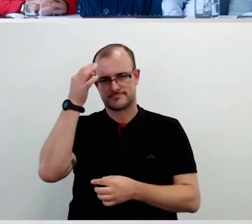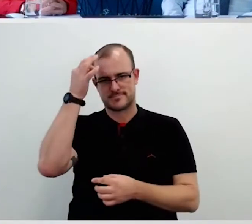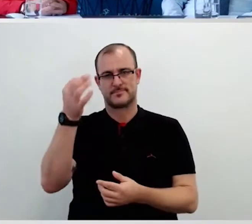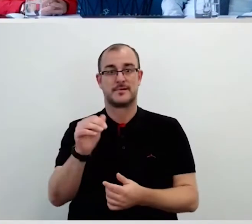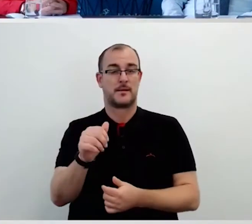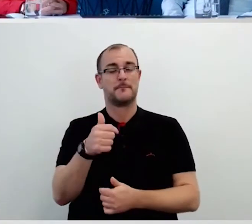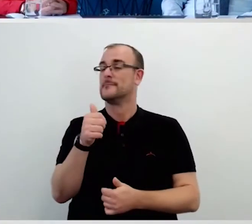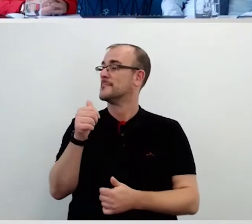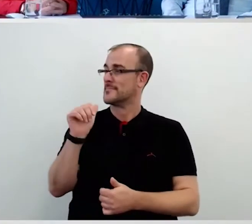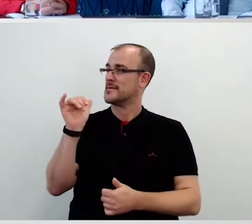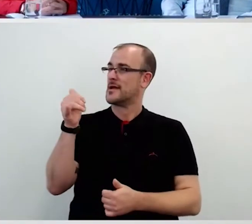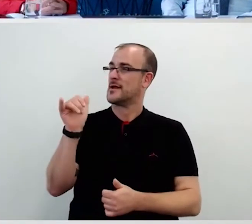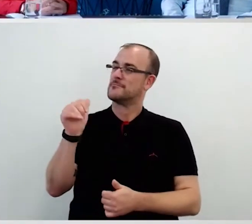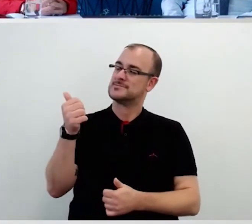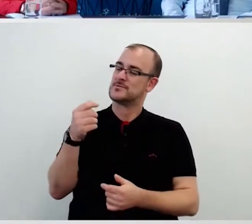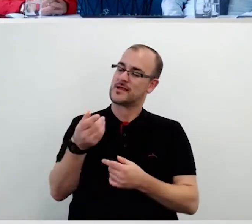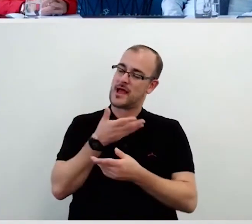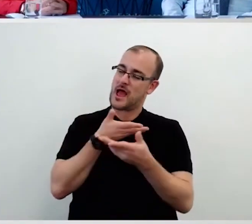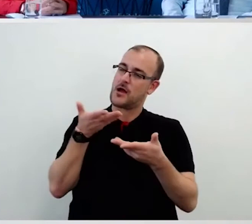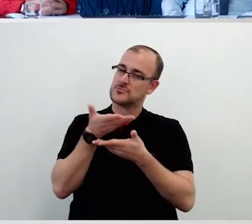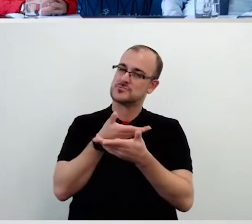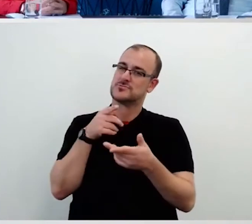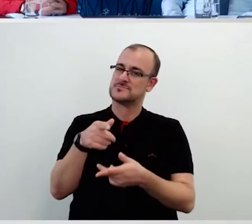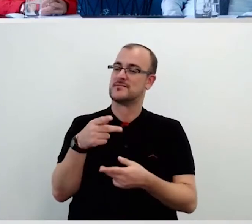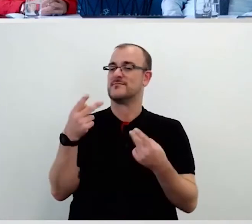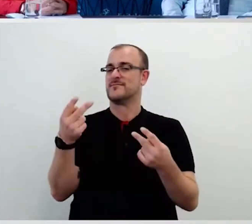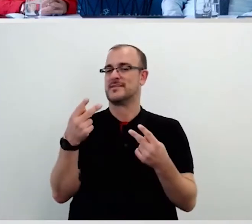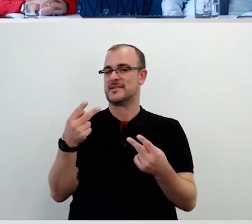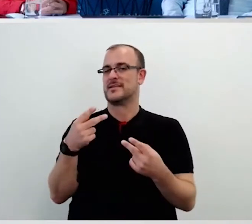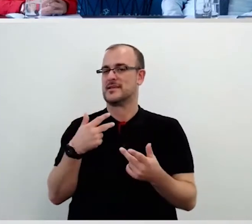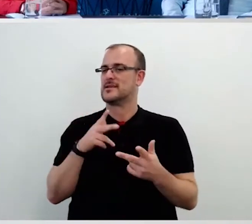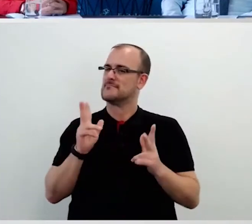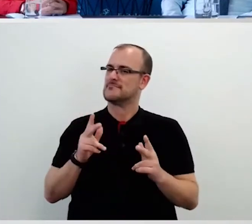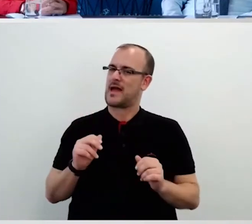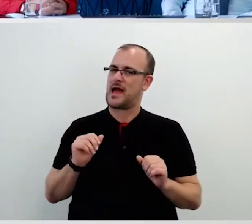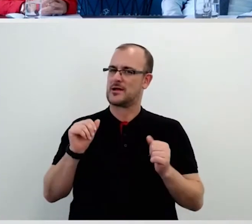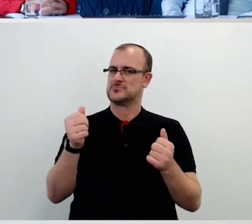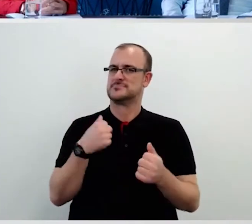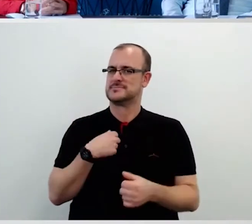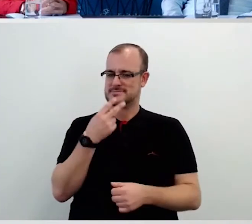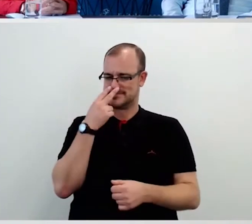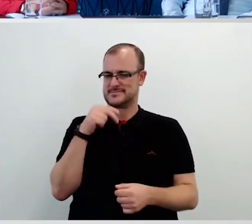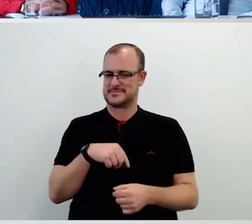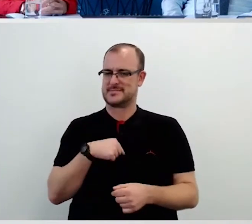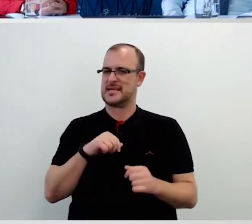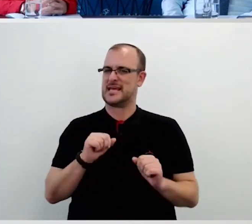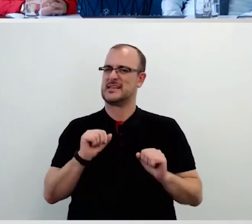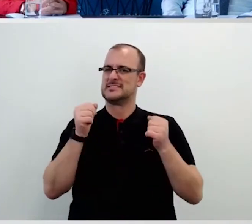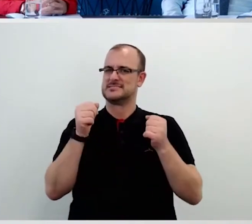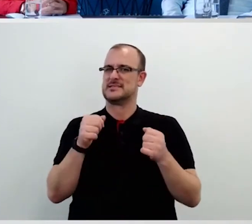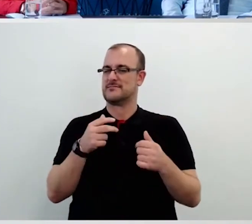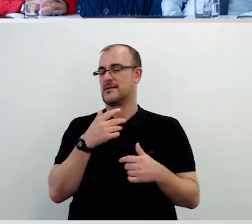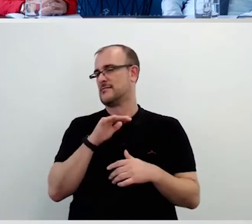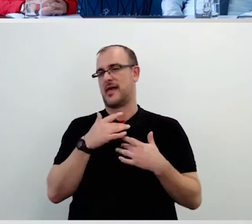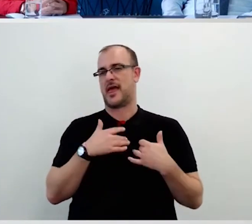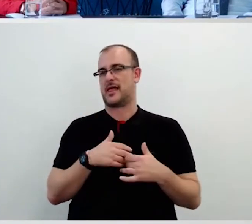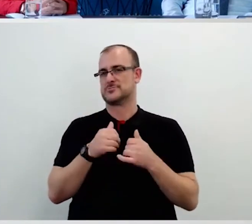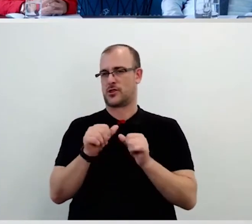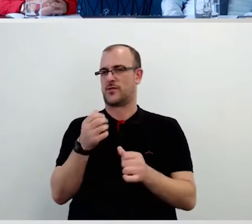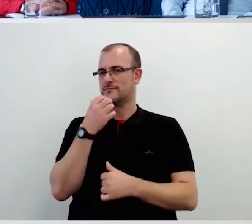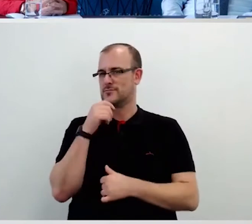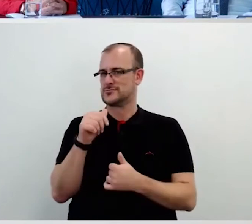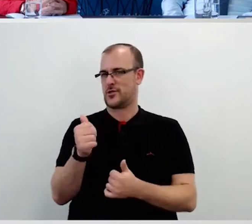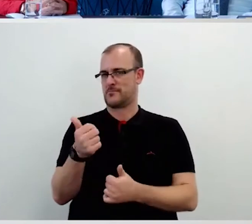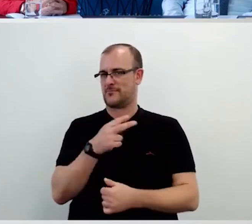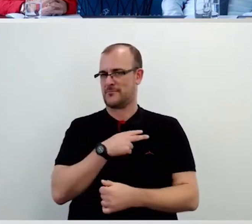der Austausch, ich glaube, davon lebt auch das Engagement, das sehen wir auch bei uns in der Initiative. Herzlichen Glückwunsch an dieser